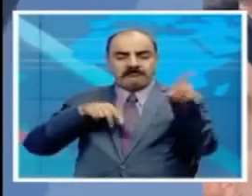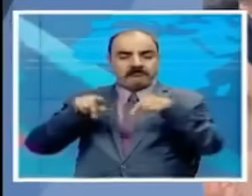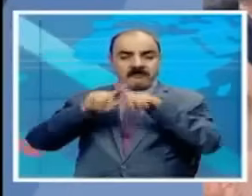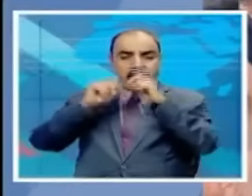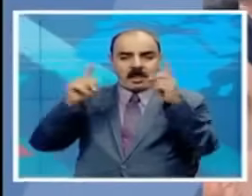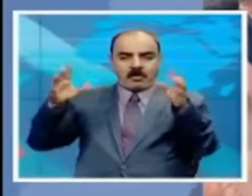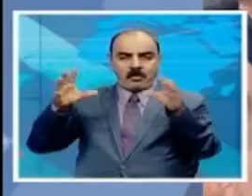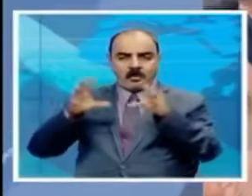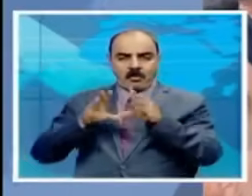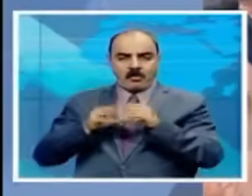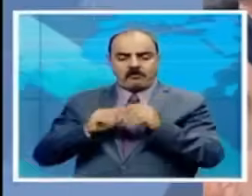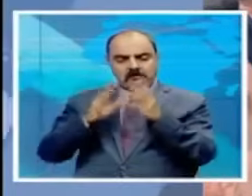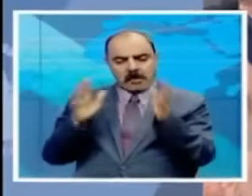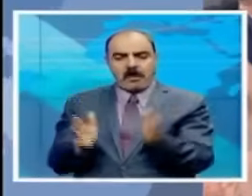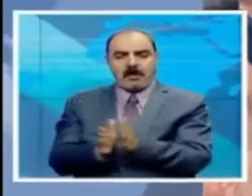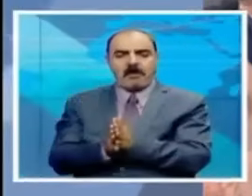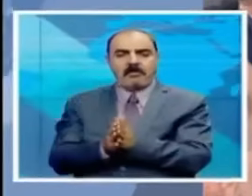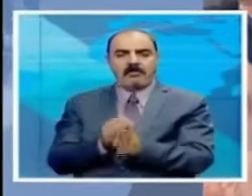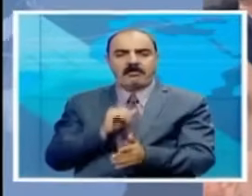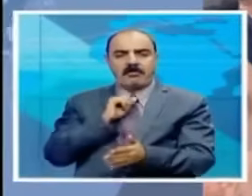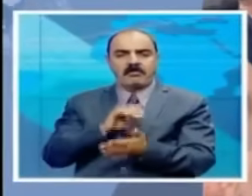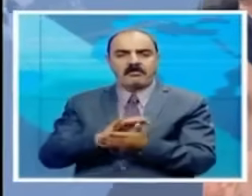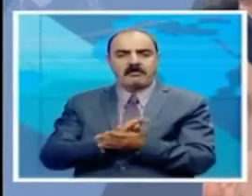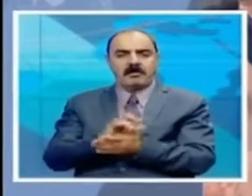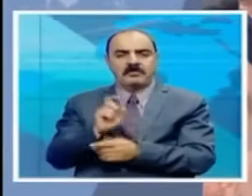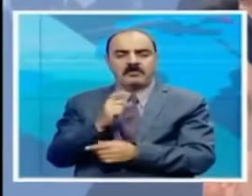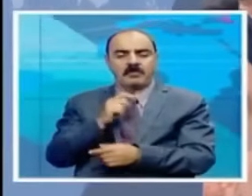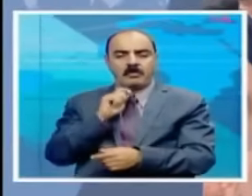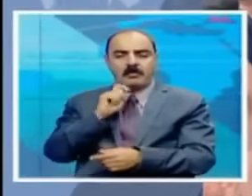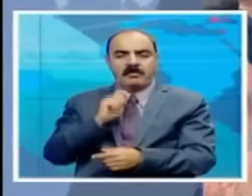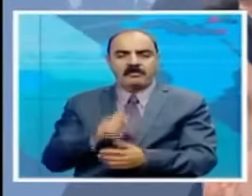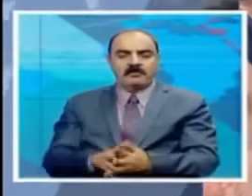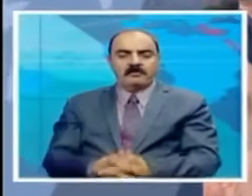اللوجستي المتكامل طنطا المنصورة دمياط.